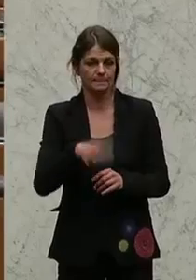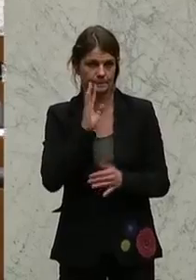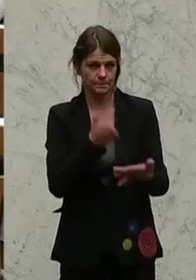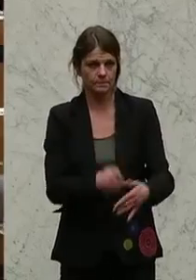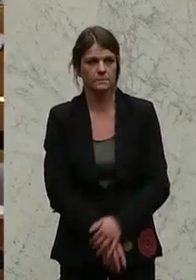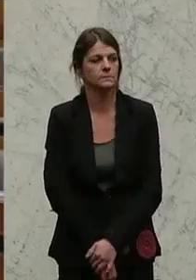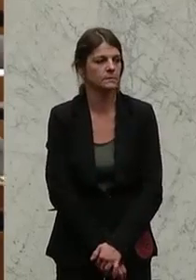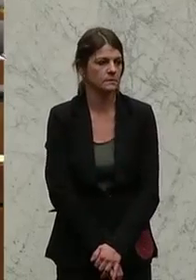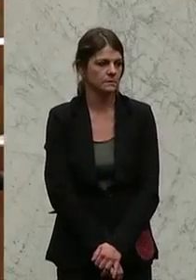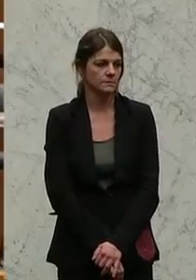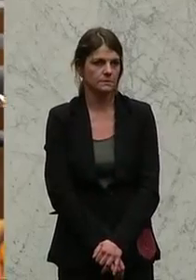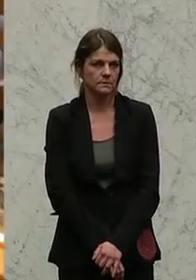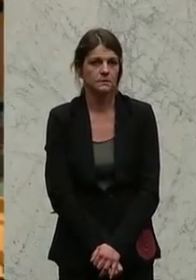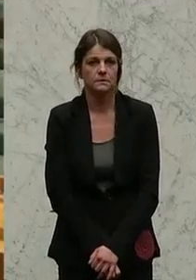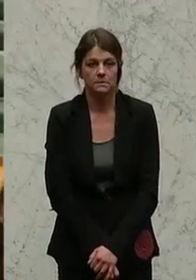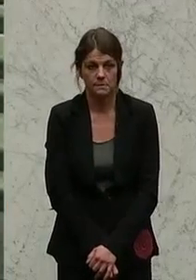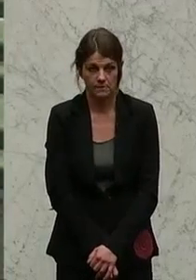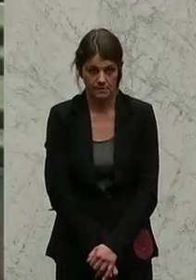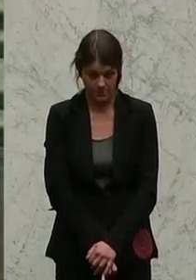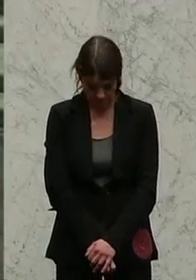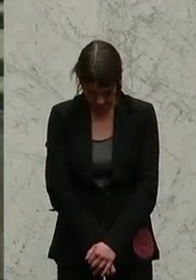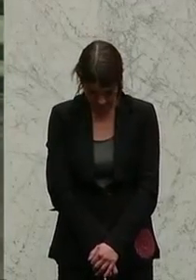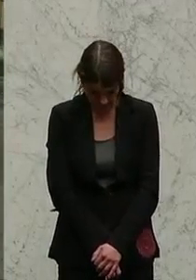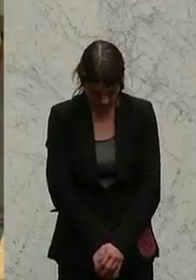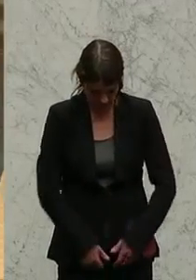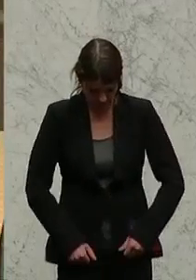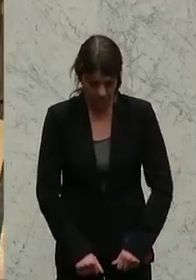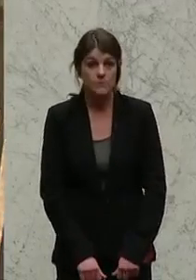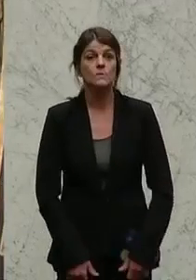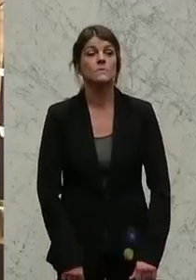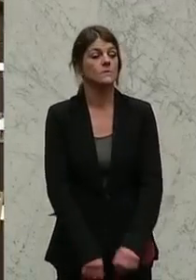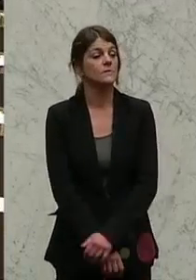ohne uns, so Eva-Maria Himmelbauer, Sprecherin für Innovationen bei der ÖVP.